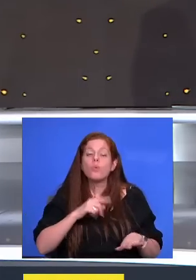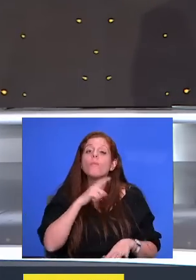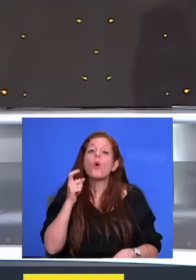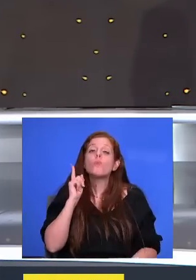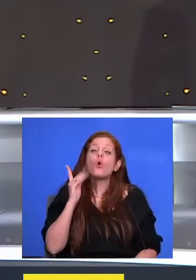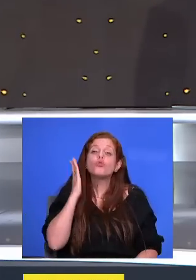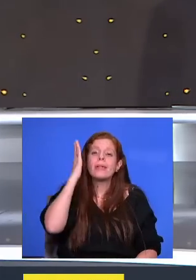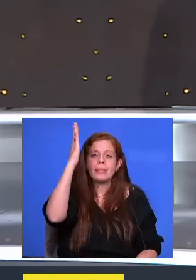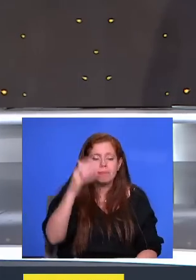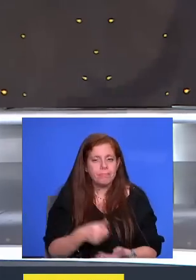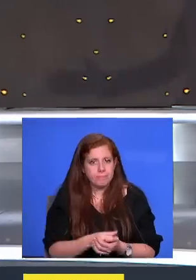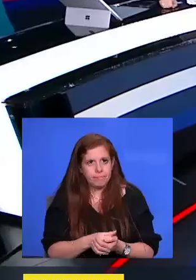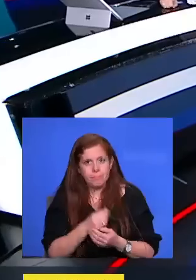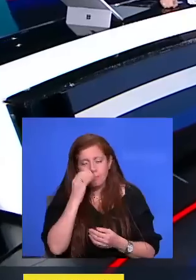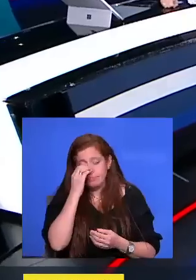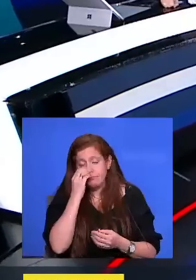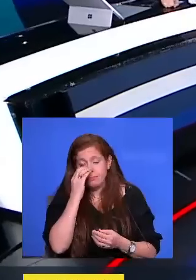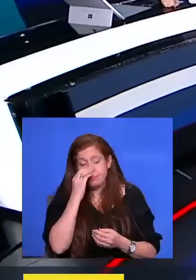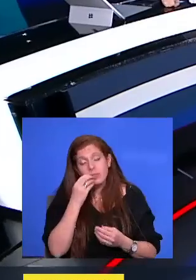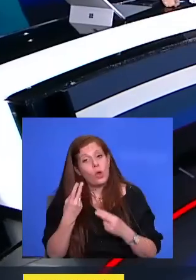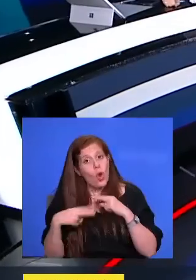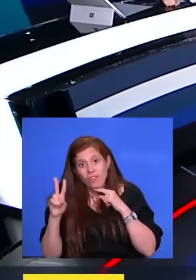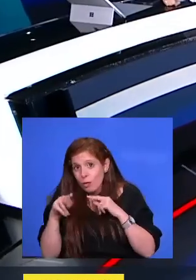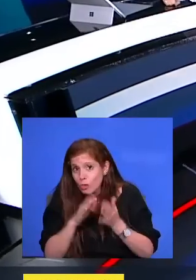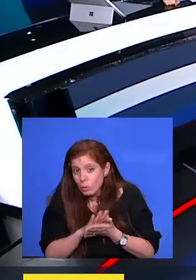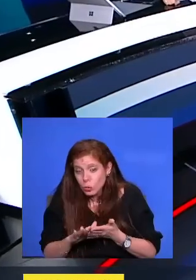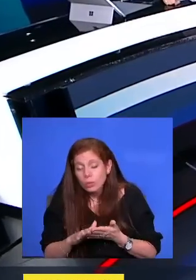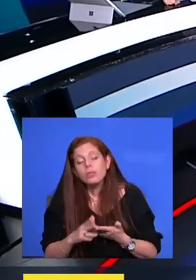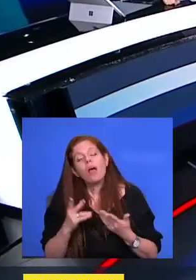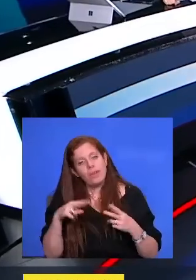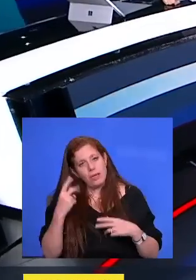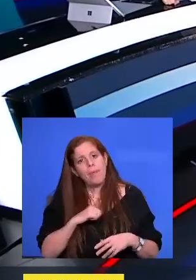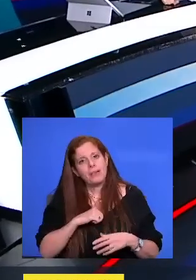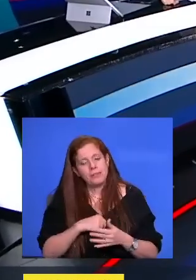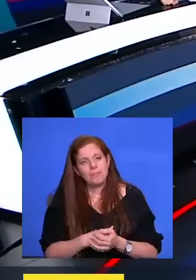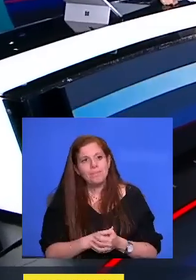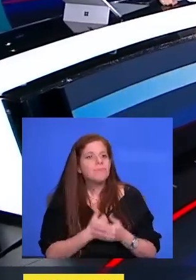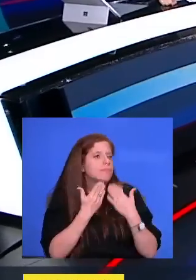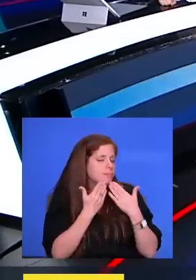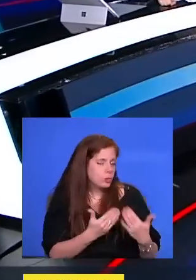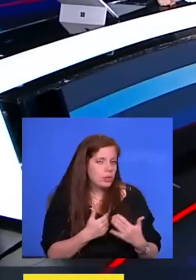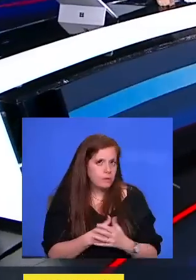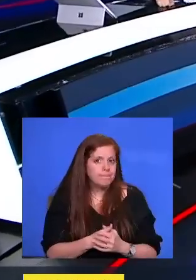שנים. לא הבטחנו שיהיה פשוט, מיכל, אבל בטח שיהיה מעניין. יהיה. תודה רבה, מואב.